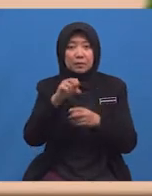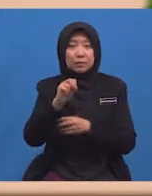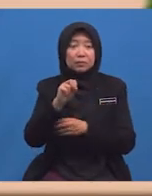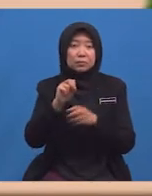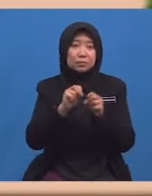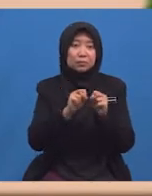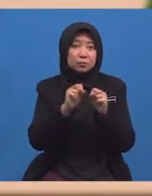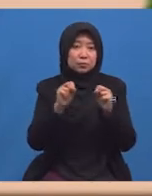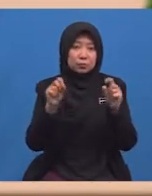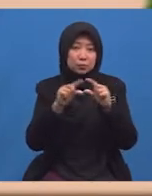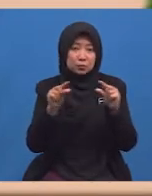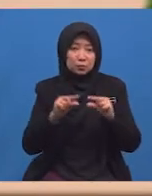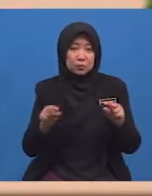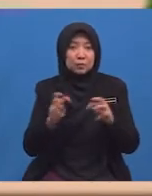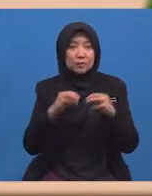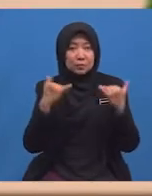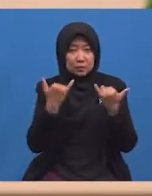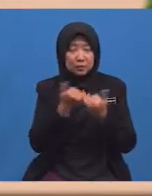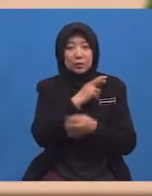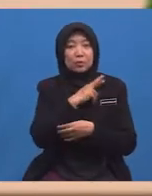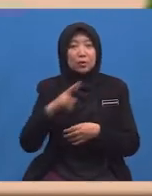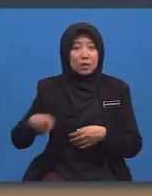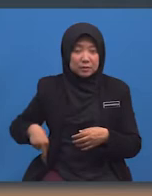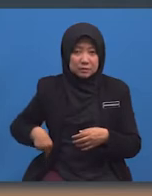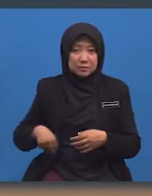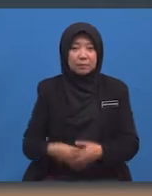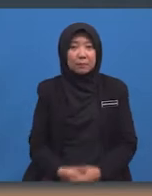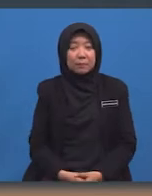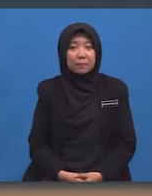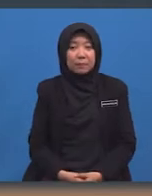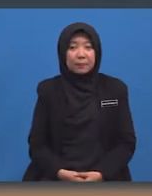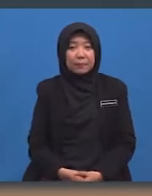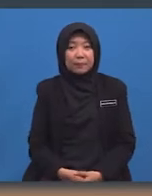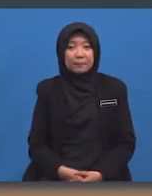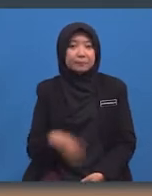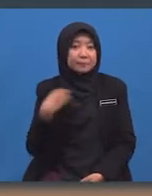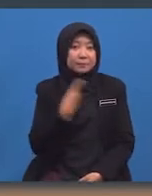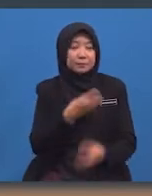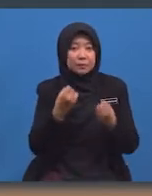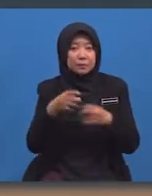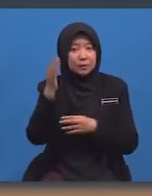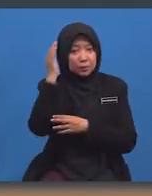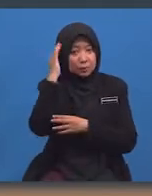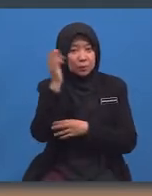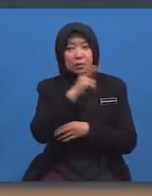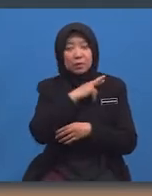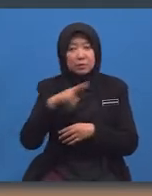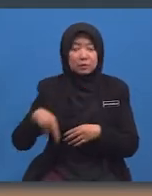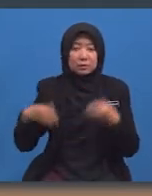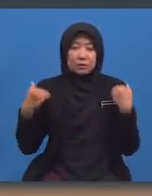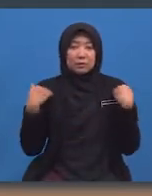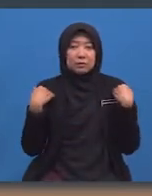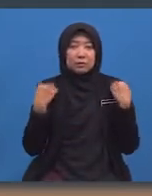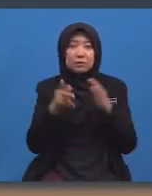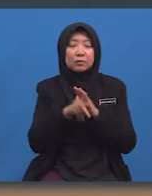lapis masyarakat, iaitu raja. Sebagaimana sedia maklum, raja mempunyai kedudukan